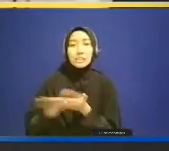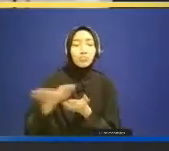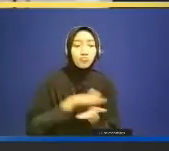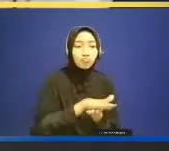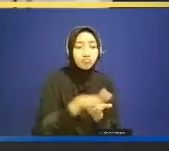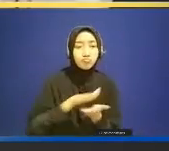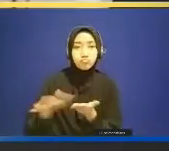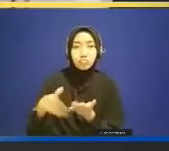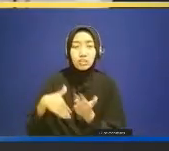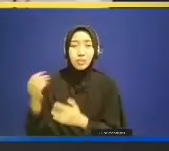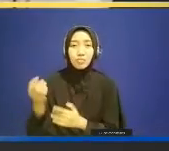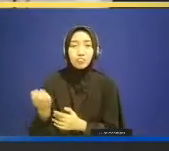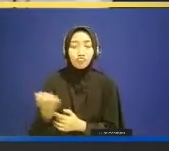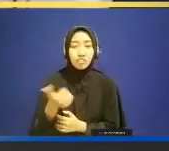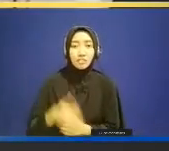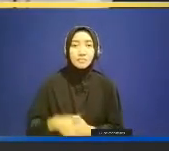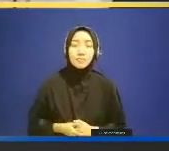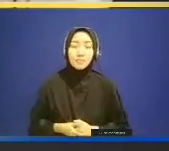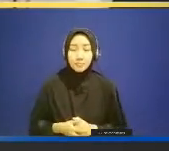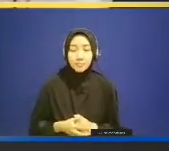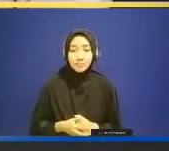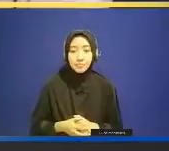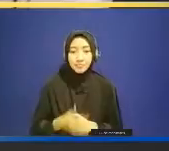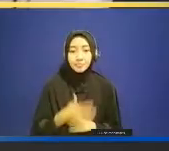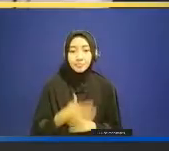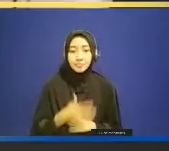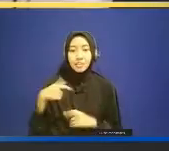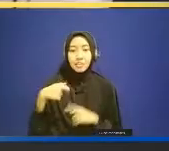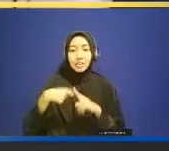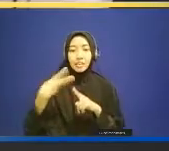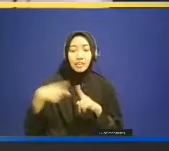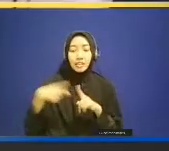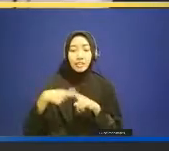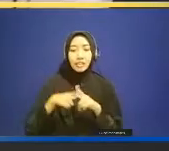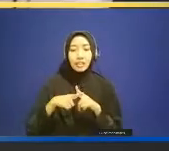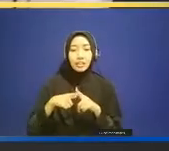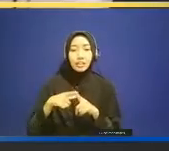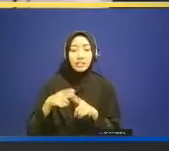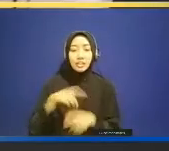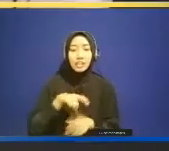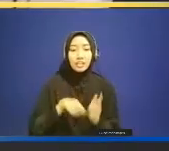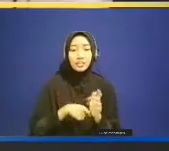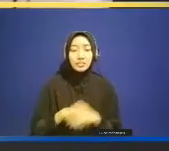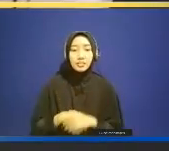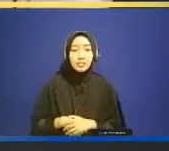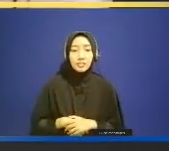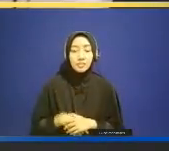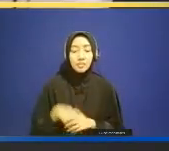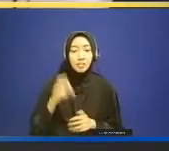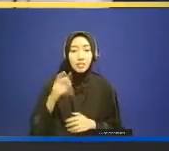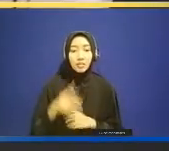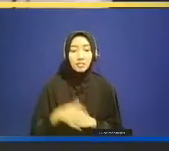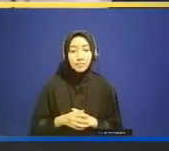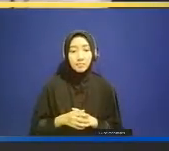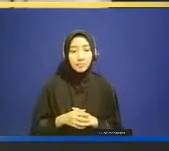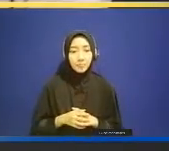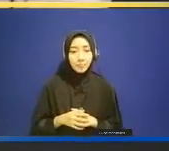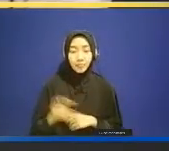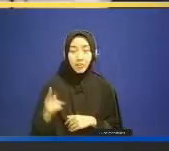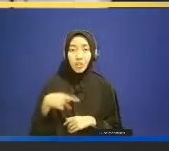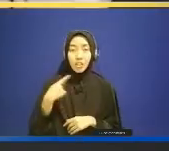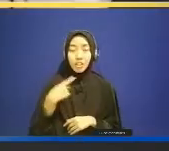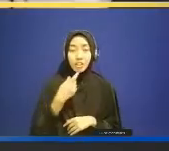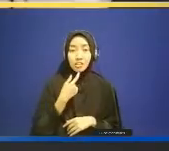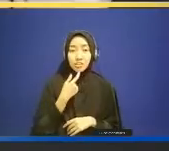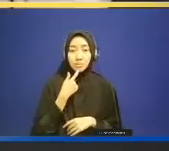mudah gitu disebar nya kak tanggapan kamu gimana Om Oke kalau saya